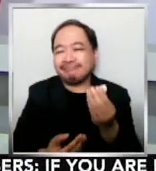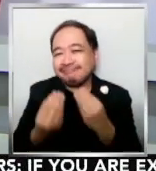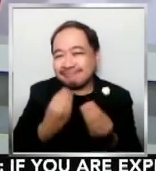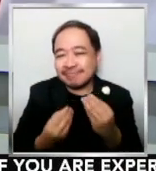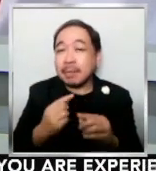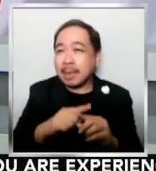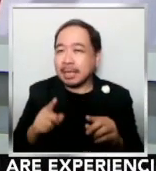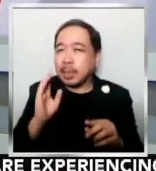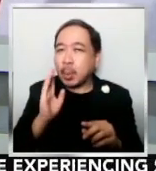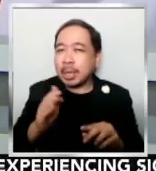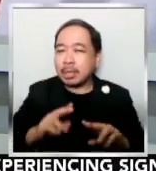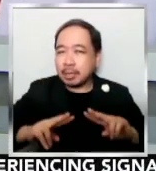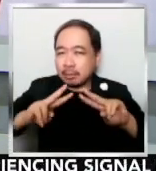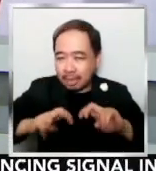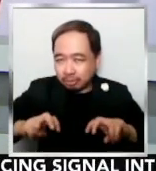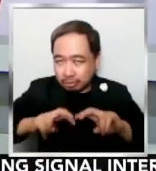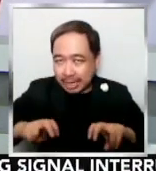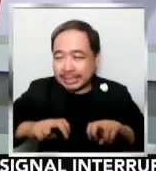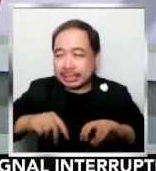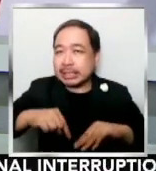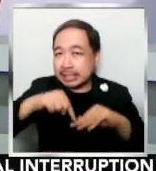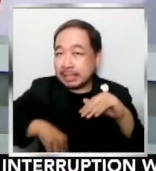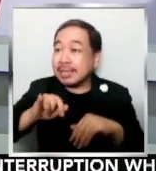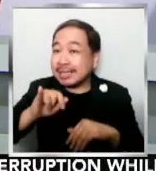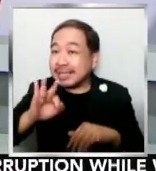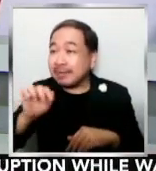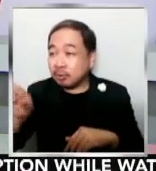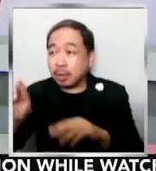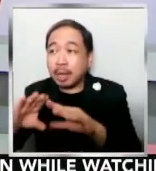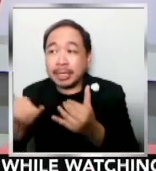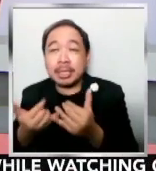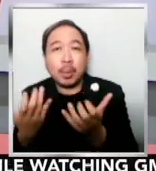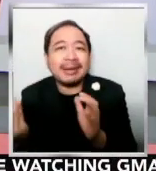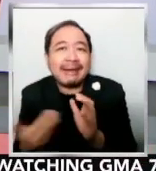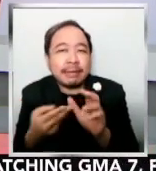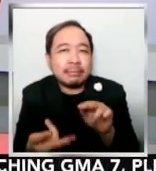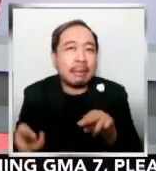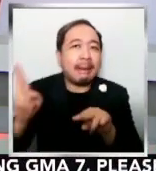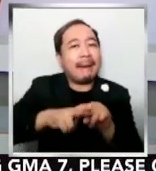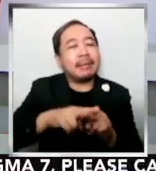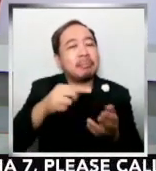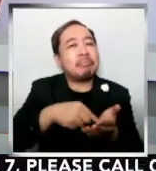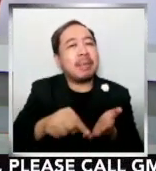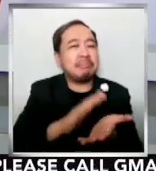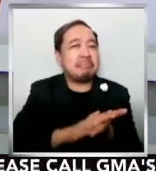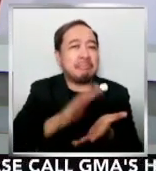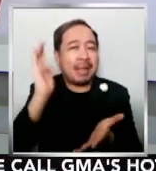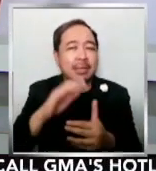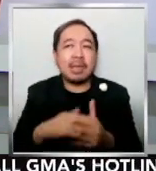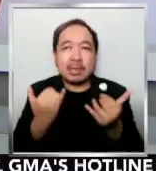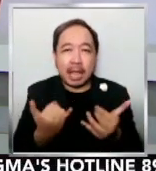na pagtaas ng presyo. Makikipagtulungan na rin daw sila sa Department of Agriculture para masiguro ang supply ng